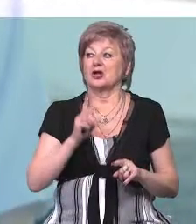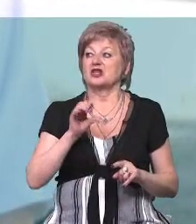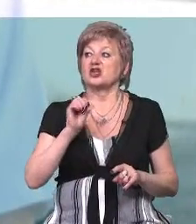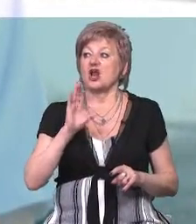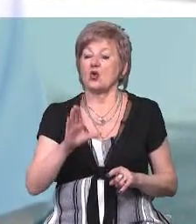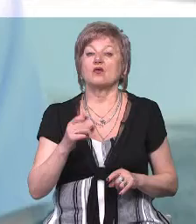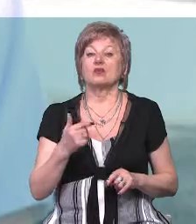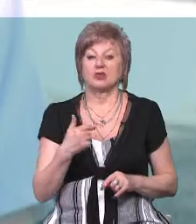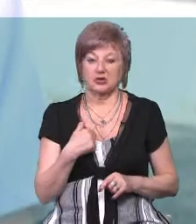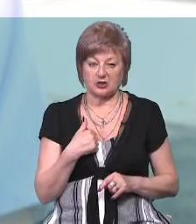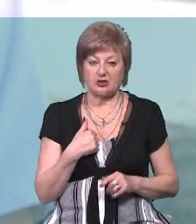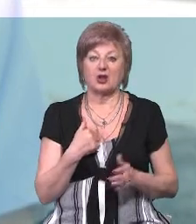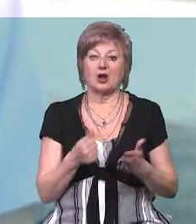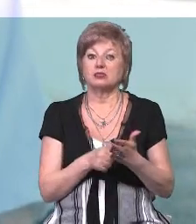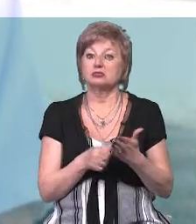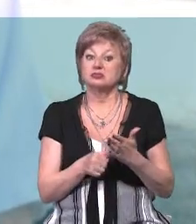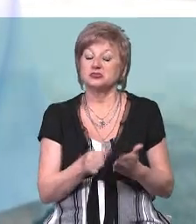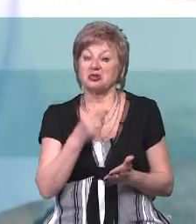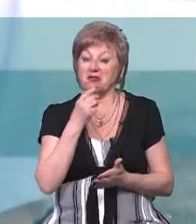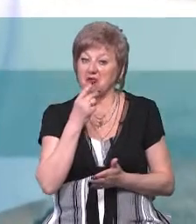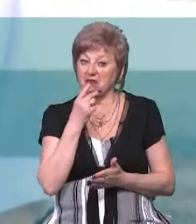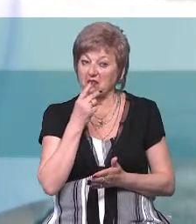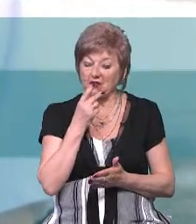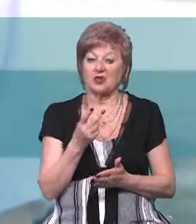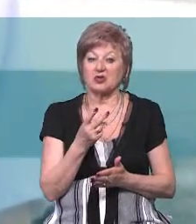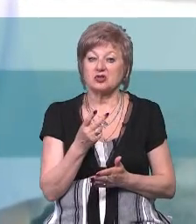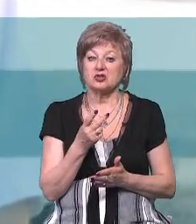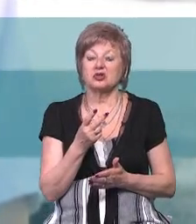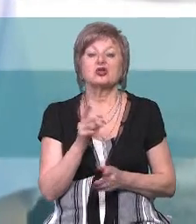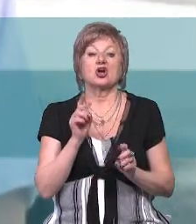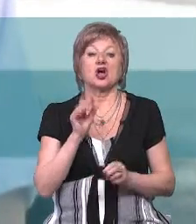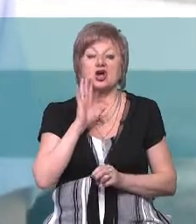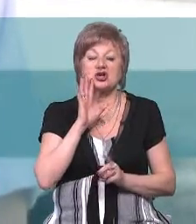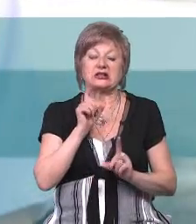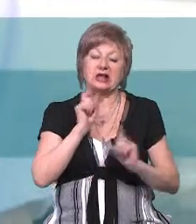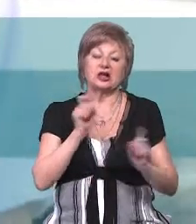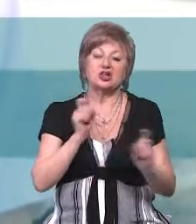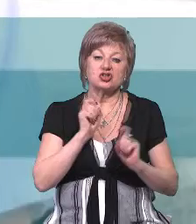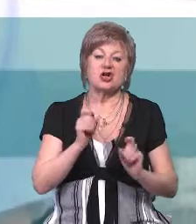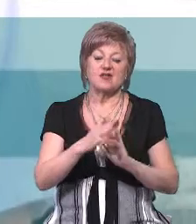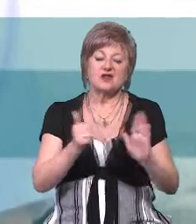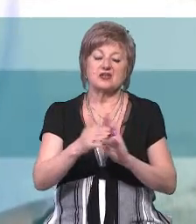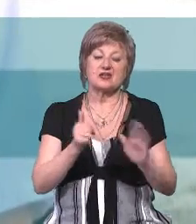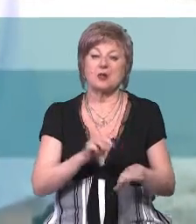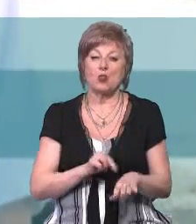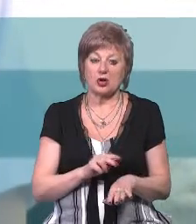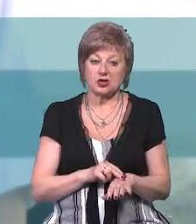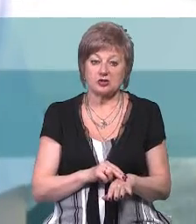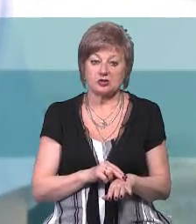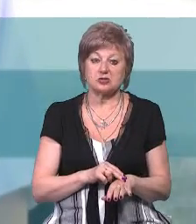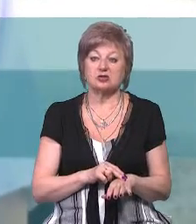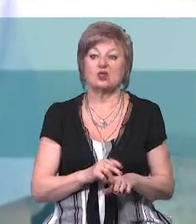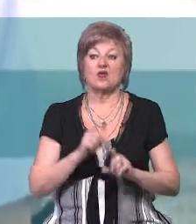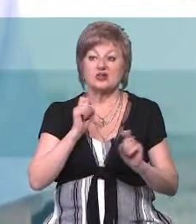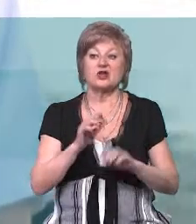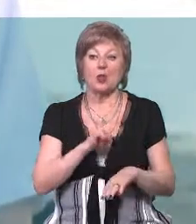сидів на остановці, бачив, як жінка кричала. Я сидів на зупинці, бачив, як жінка кричала: «Викличте поліцію, викличте